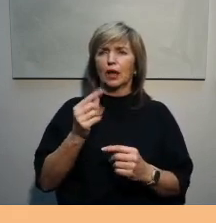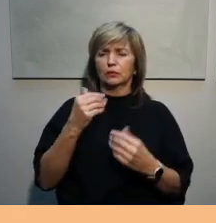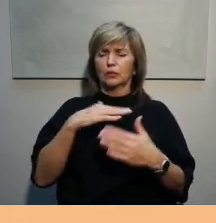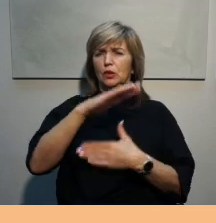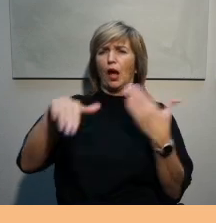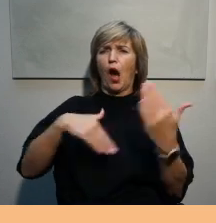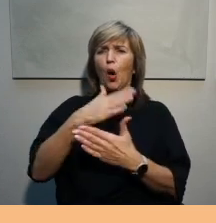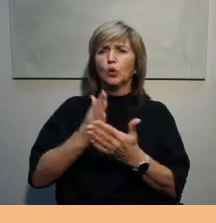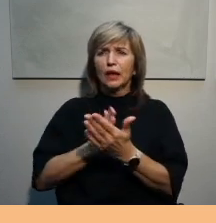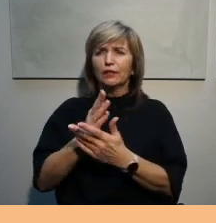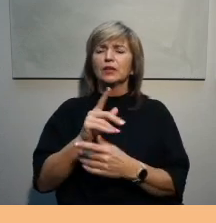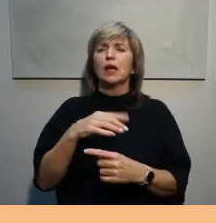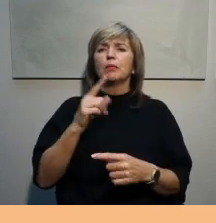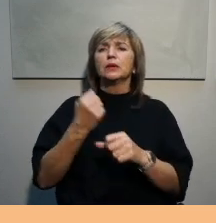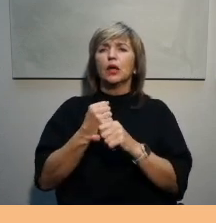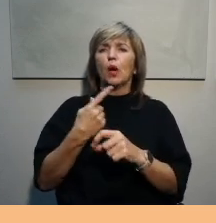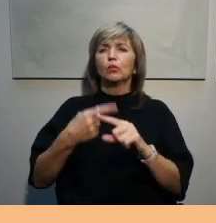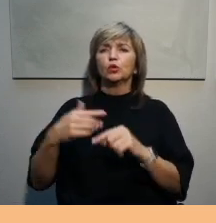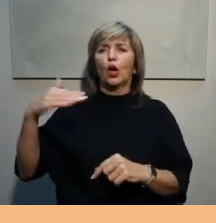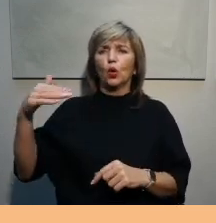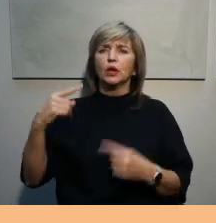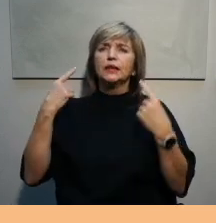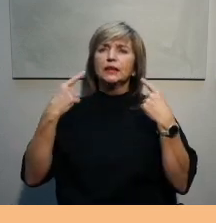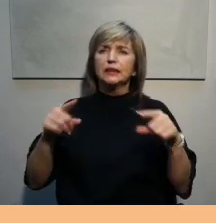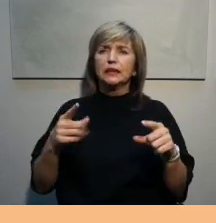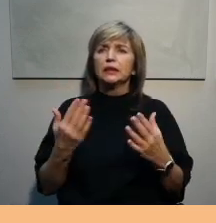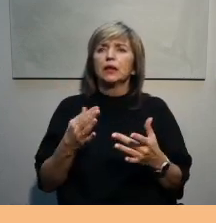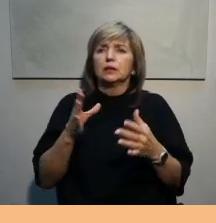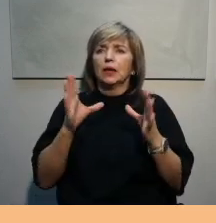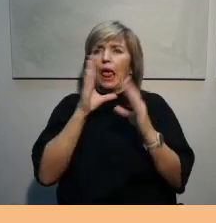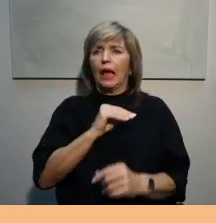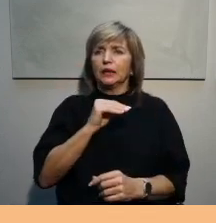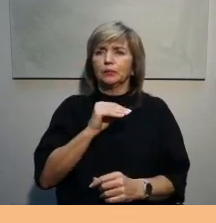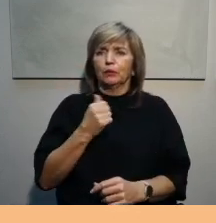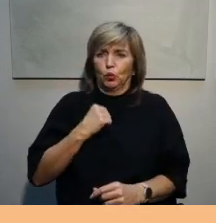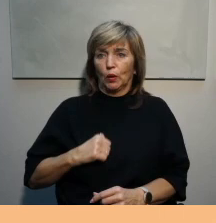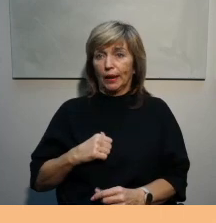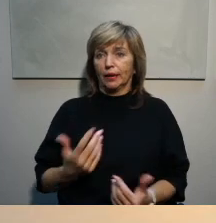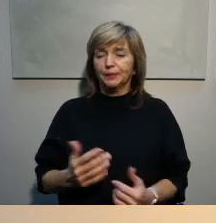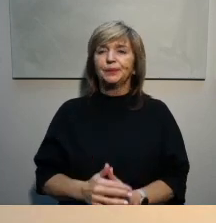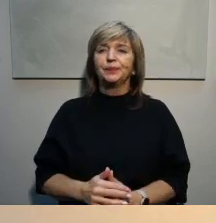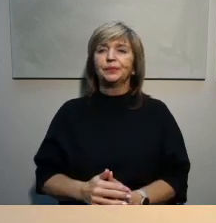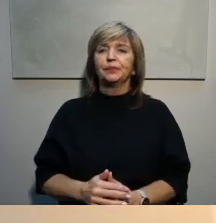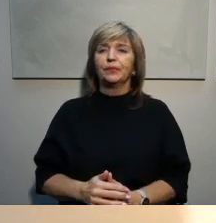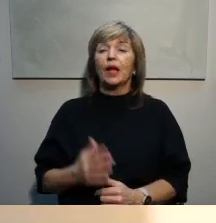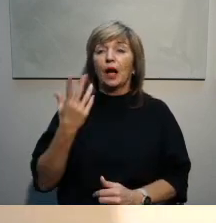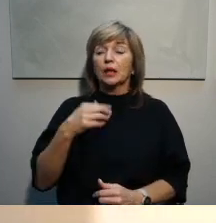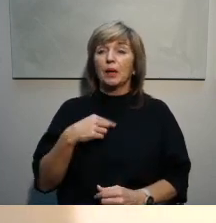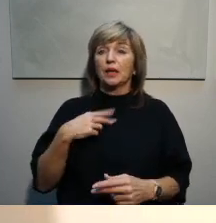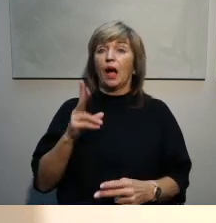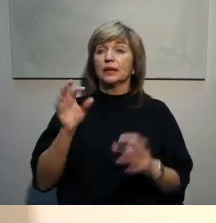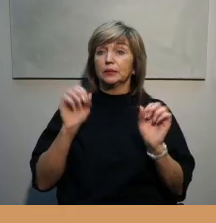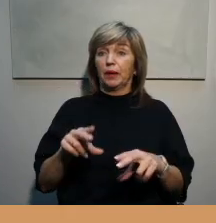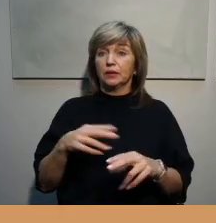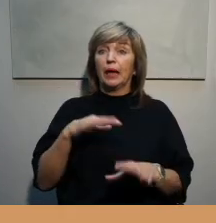haosā, bet strādājot ar pusauģiem, cik tas ir reāli, būsim godīgi, vai ne? Tad, kad mēs kā